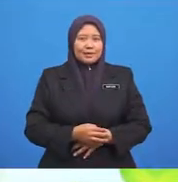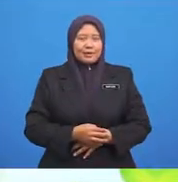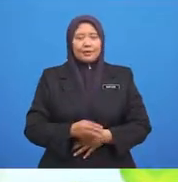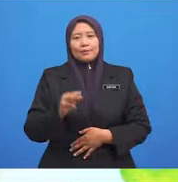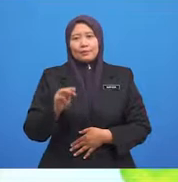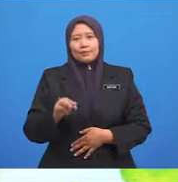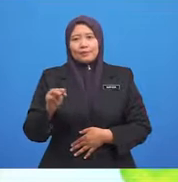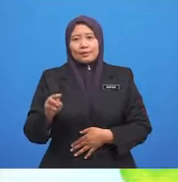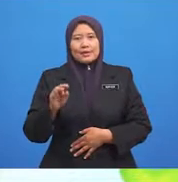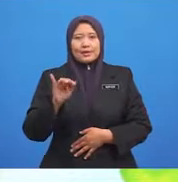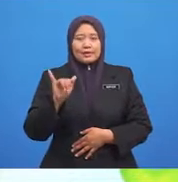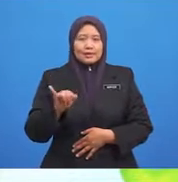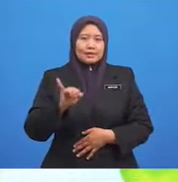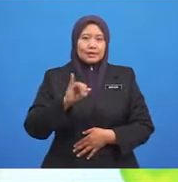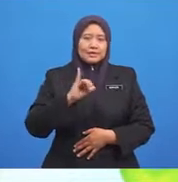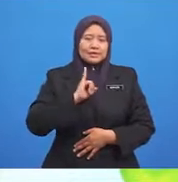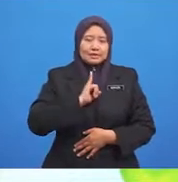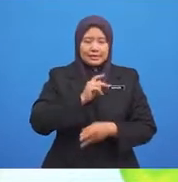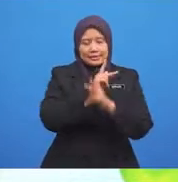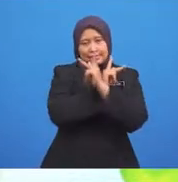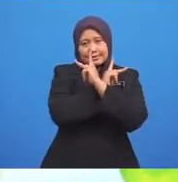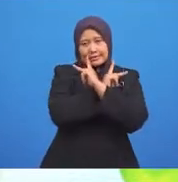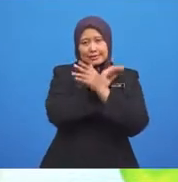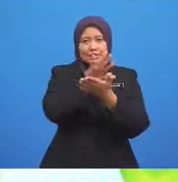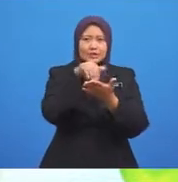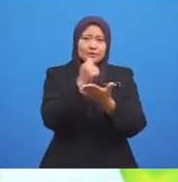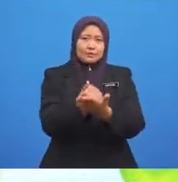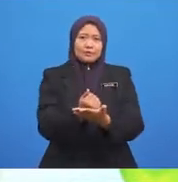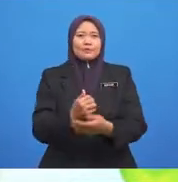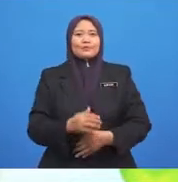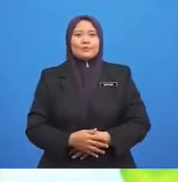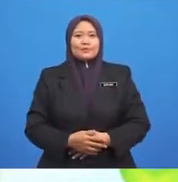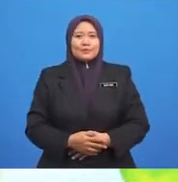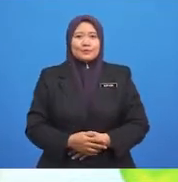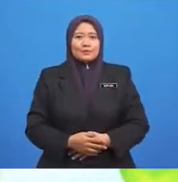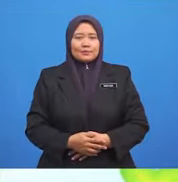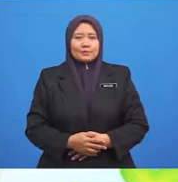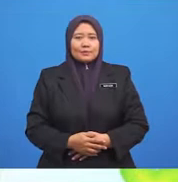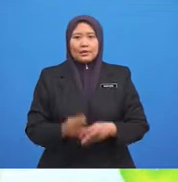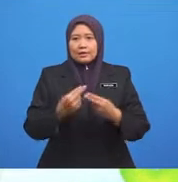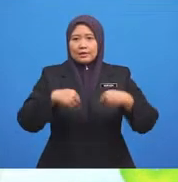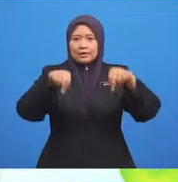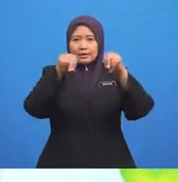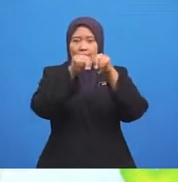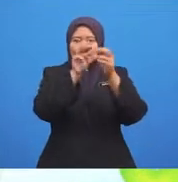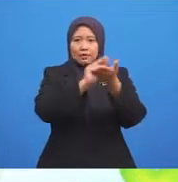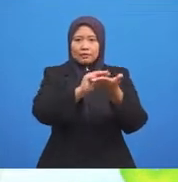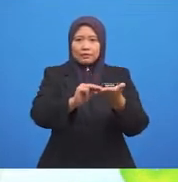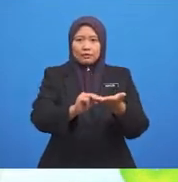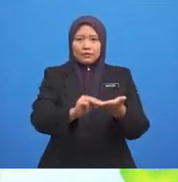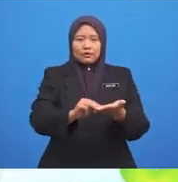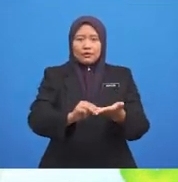Murid-murid yang cikgu kasihi sekalian, nilai murni yang